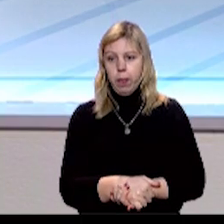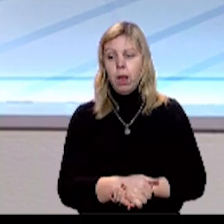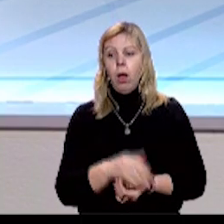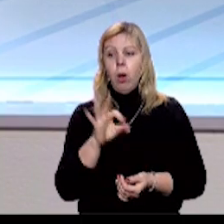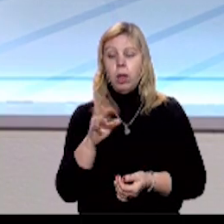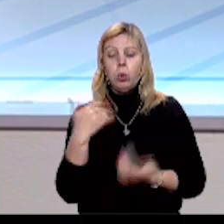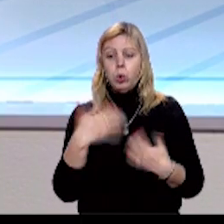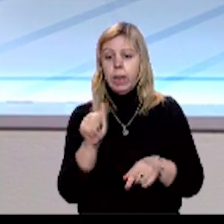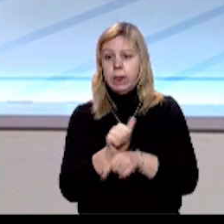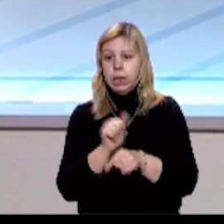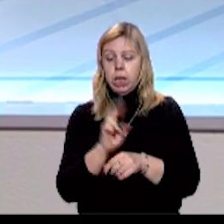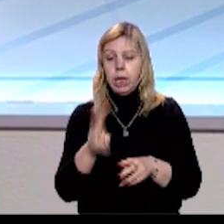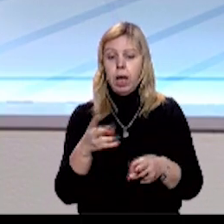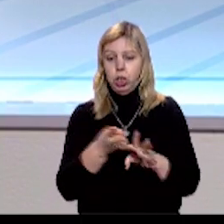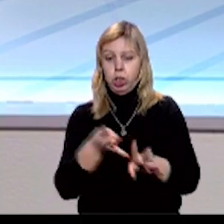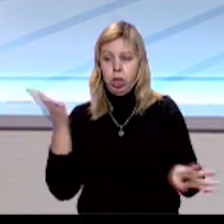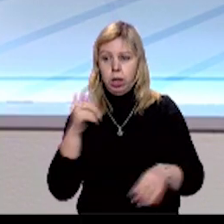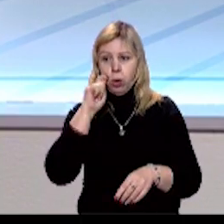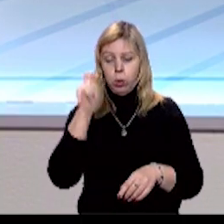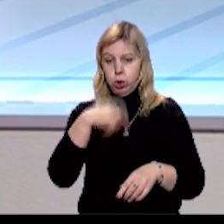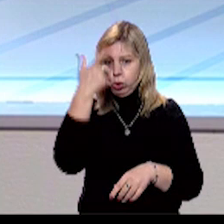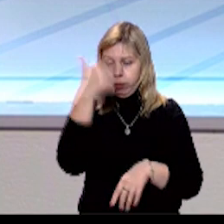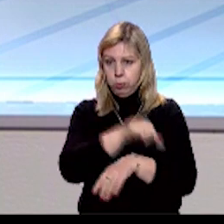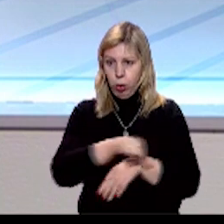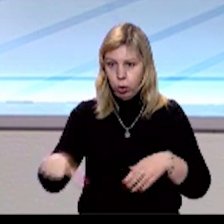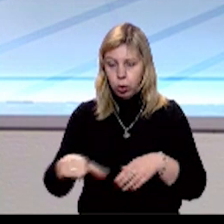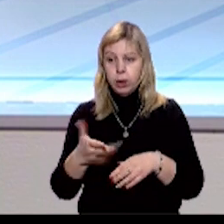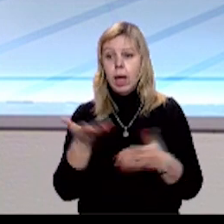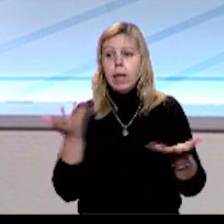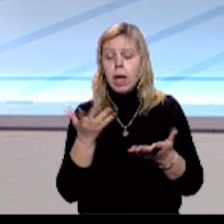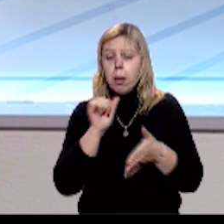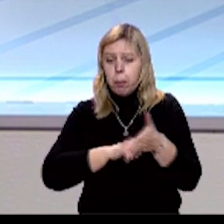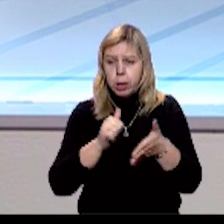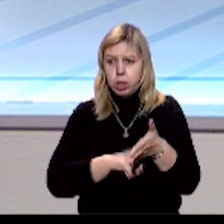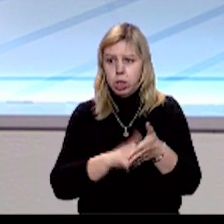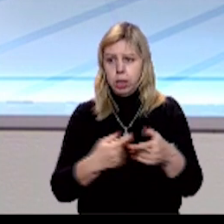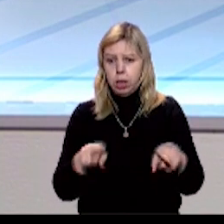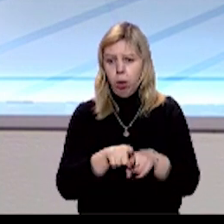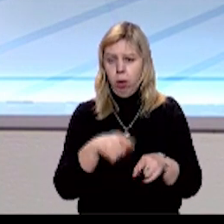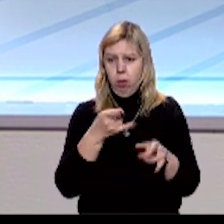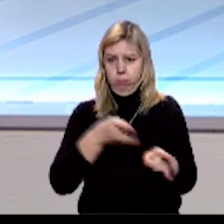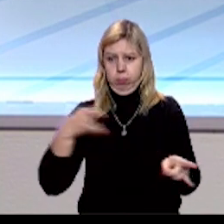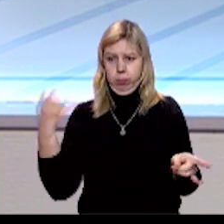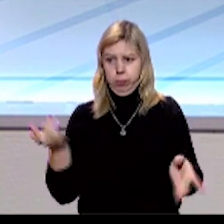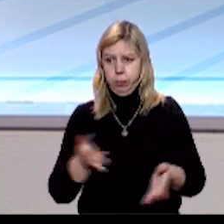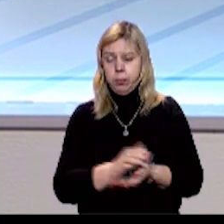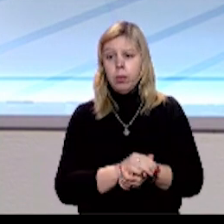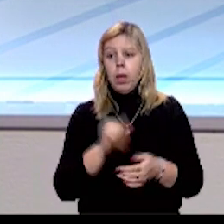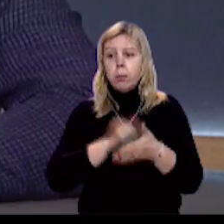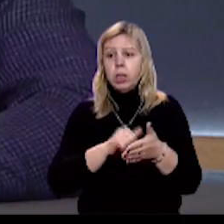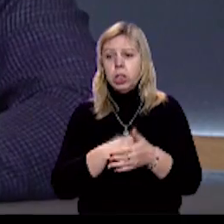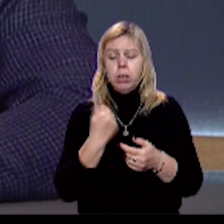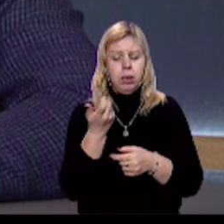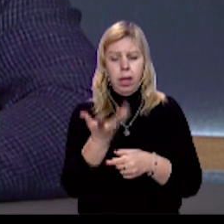Пане Олеже, уже тиждень, як утворилася черга на українсько-словацькому кордоні, які причини цього затору? Ну, причин